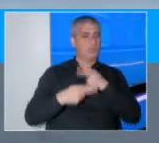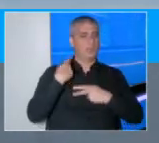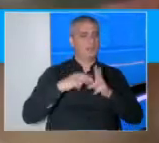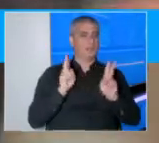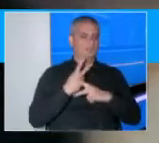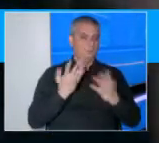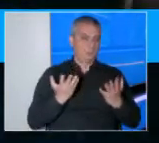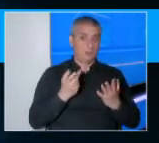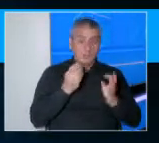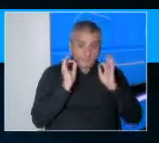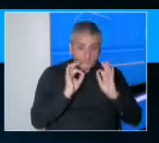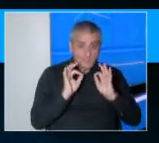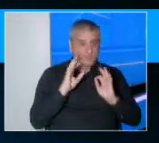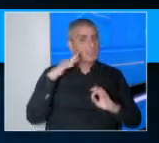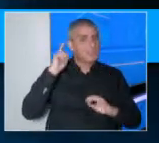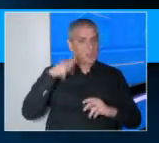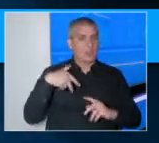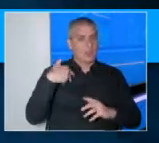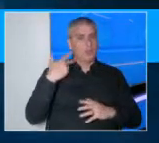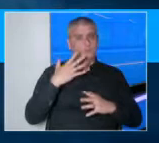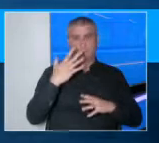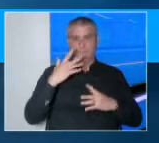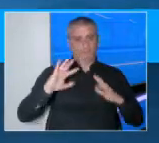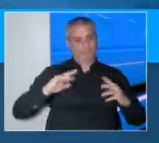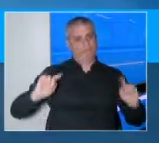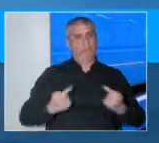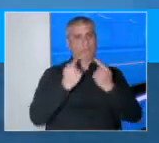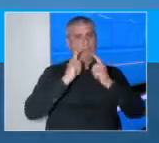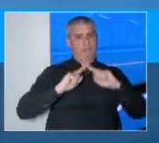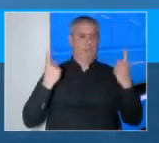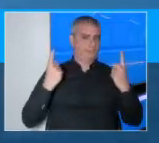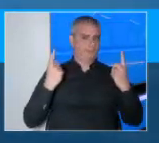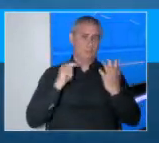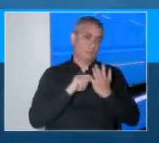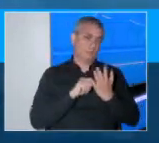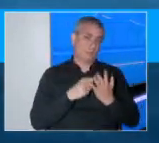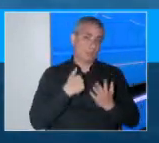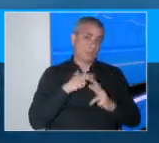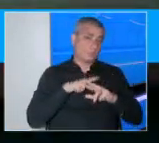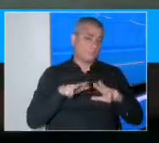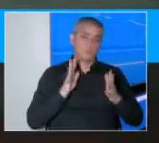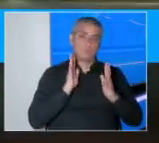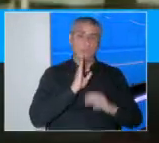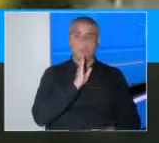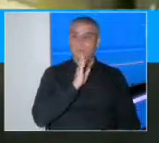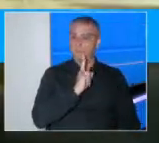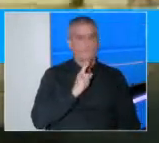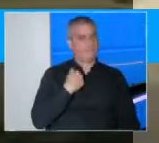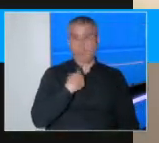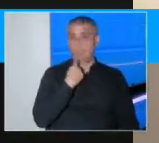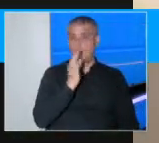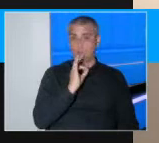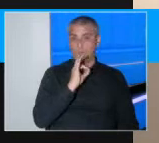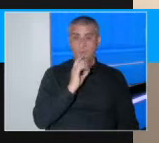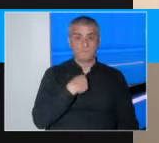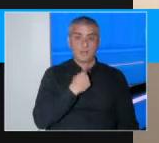הפיכה, שבאמת עלולה לגלגל כאן את הדברים למקום אחר, ולכן אנחנו במציאות מאוד בעייתית, ולא הזכרנו עוד,